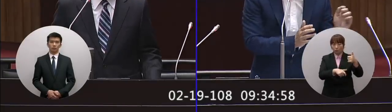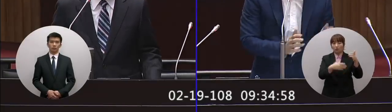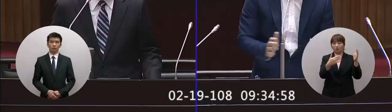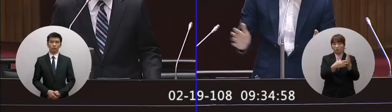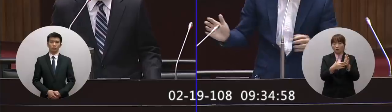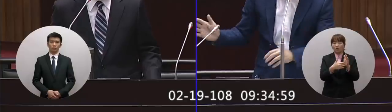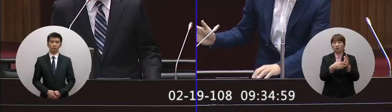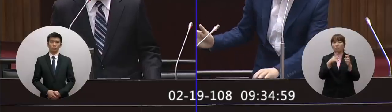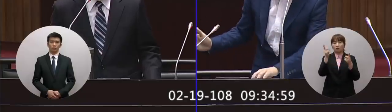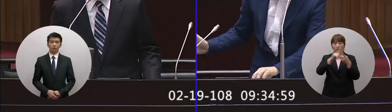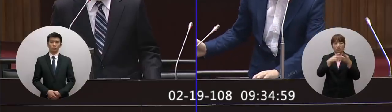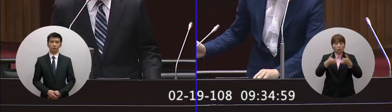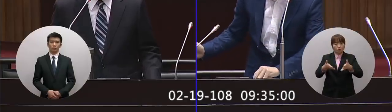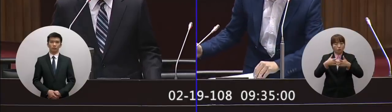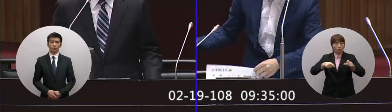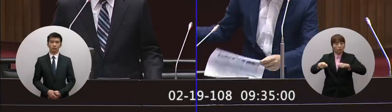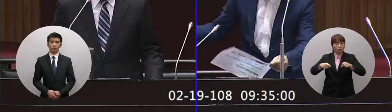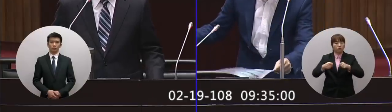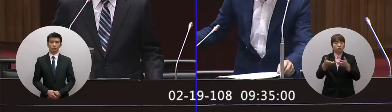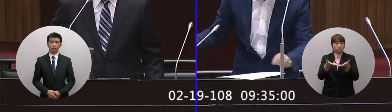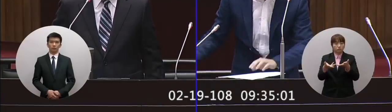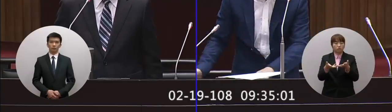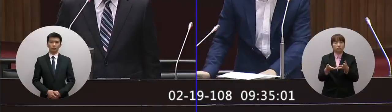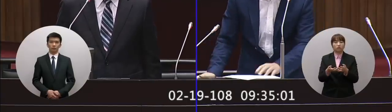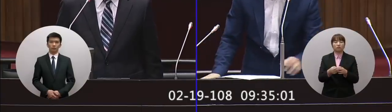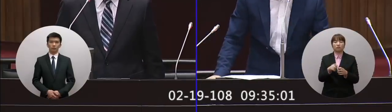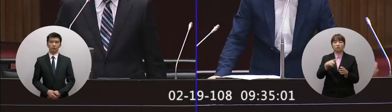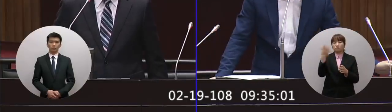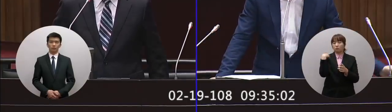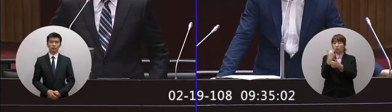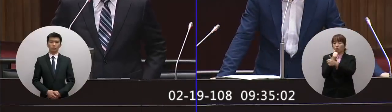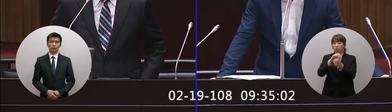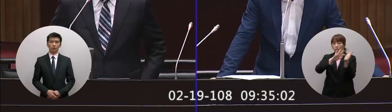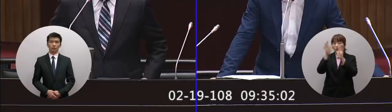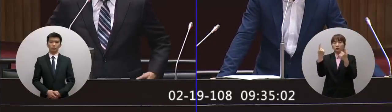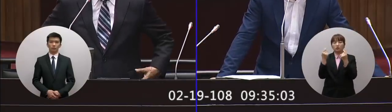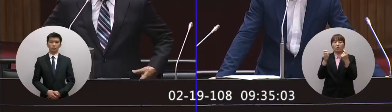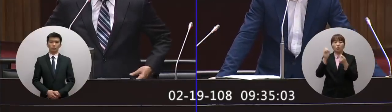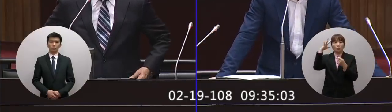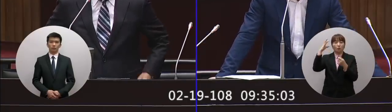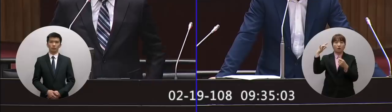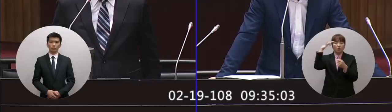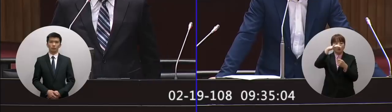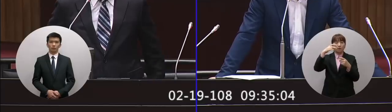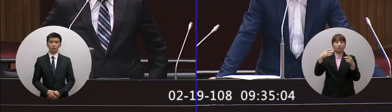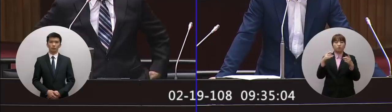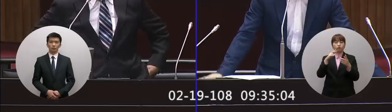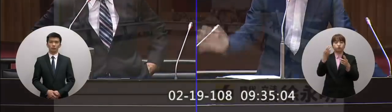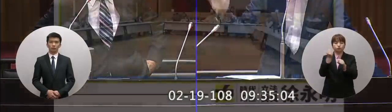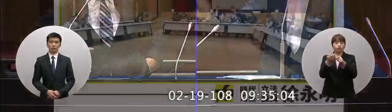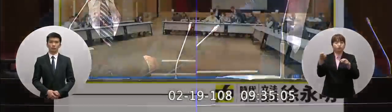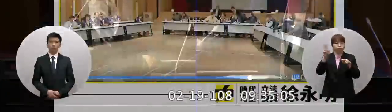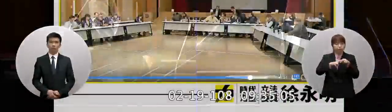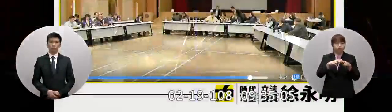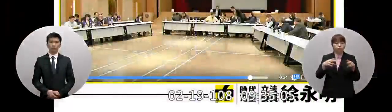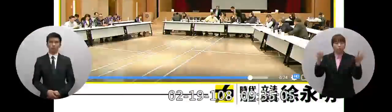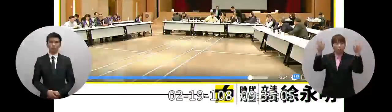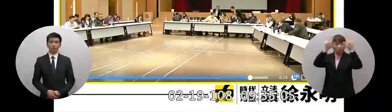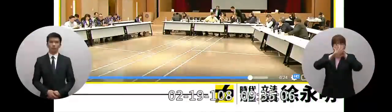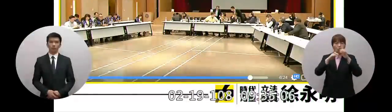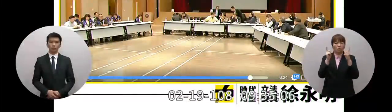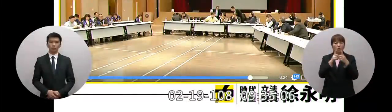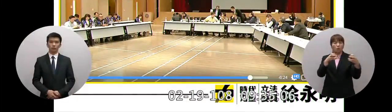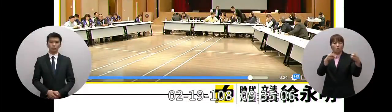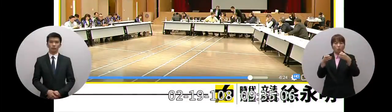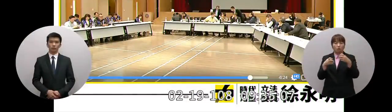外，怎么把重要政策议题，我想之前的经验，华航罢工协商熬夜，我